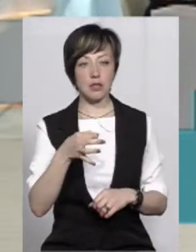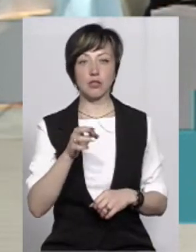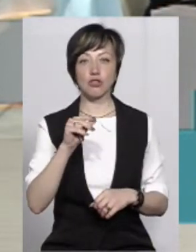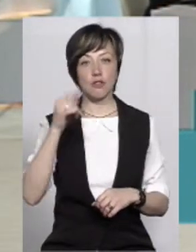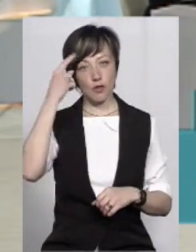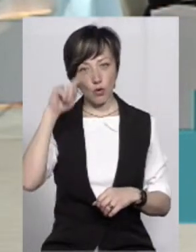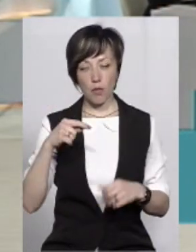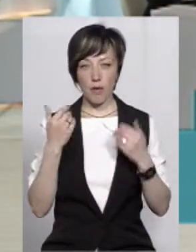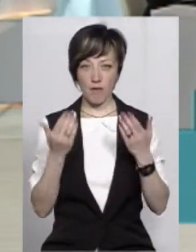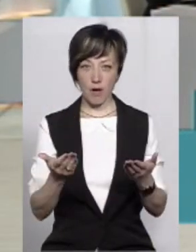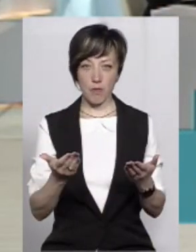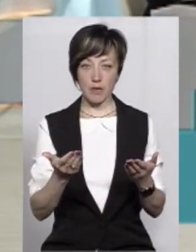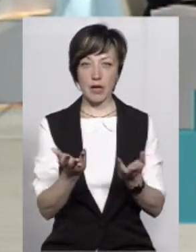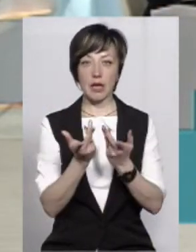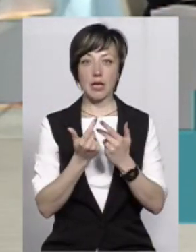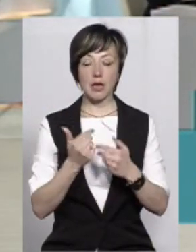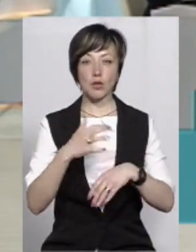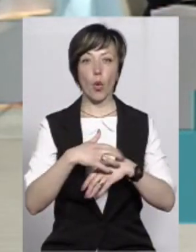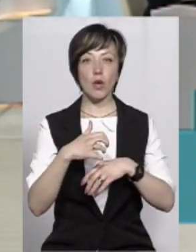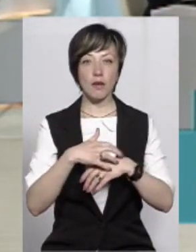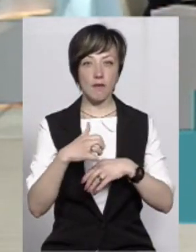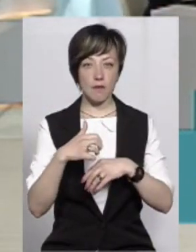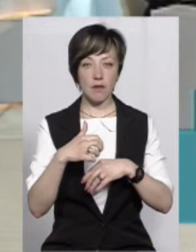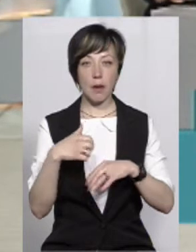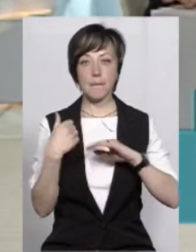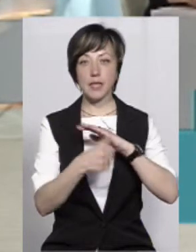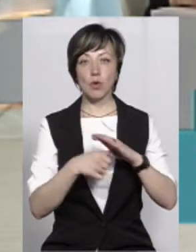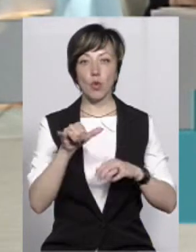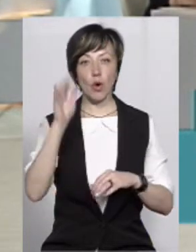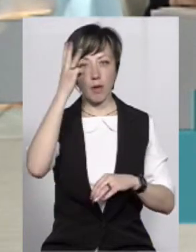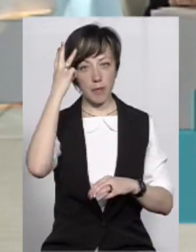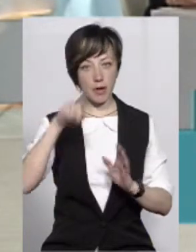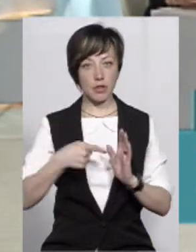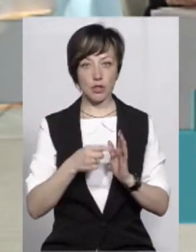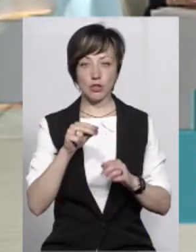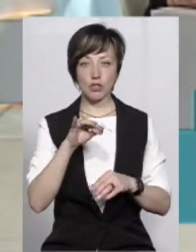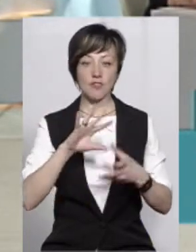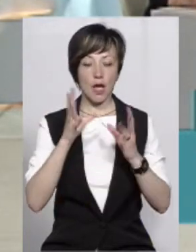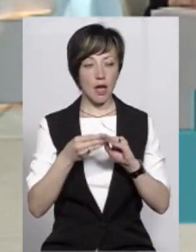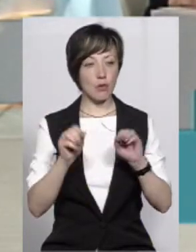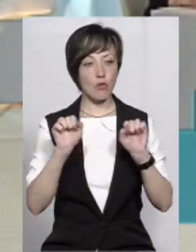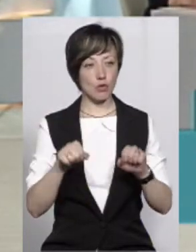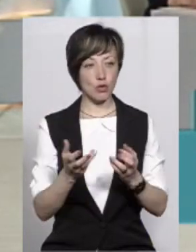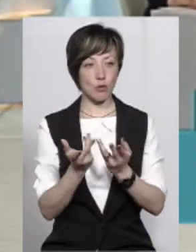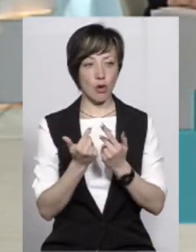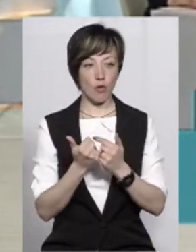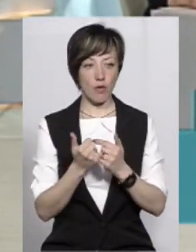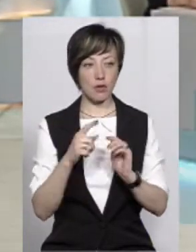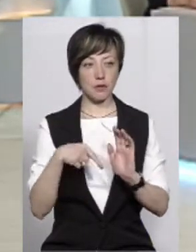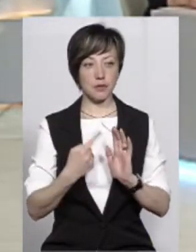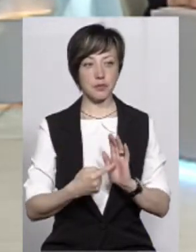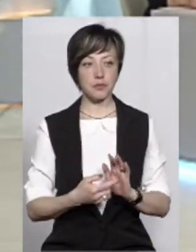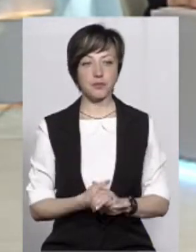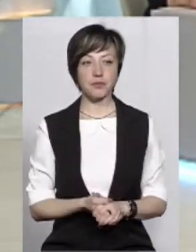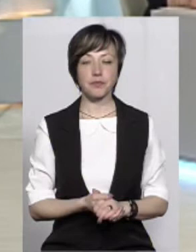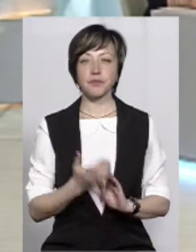відома вам кількість котів безпритульних у Хмельницькому? Чи взагалі їх можна порахувати? Ви